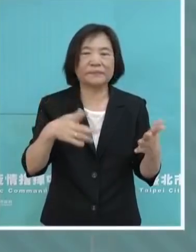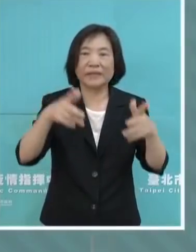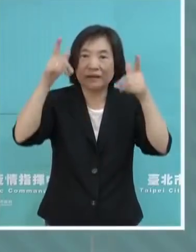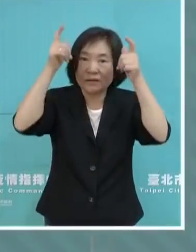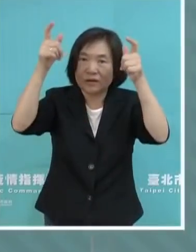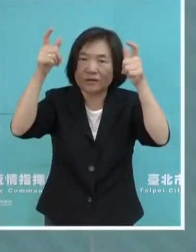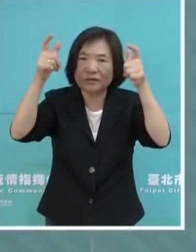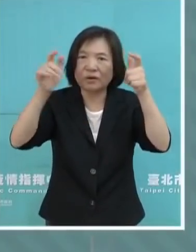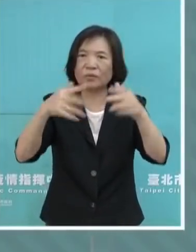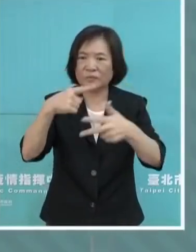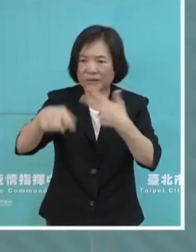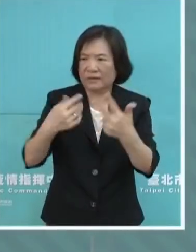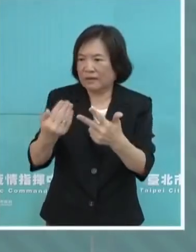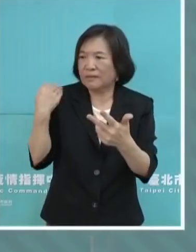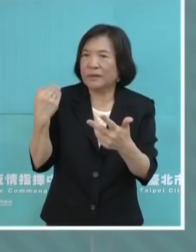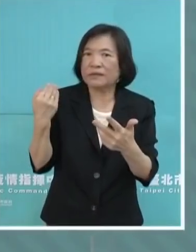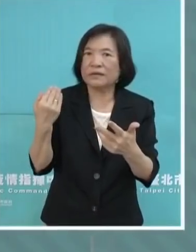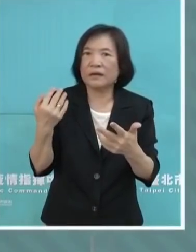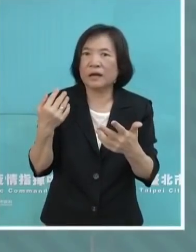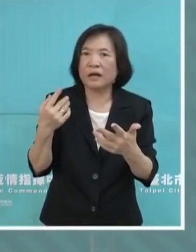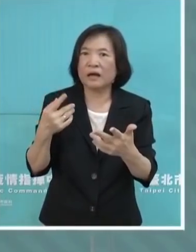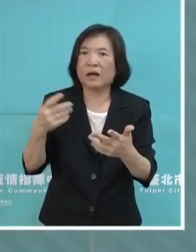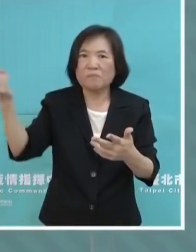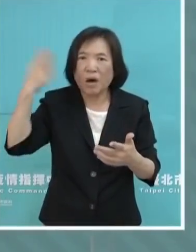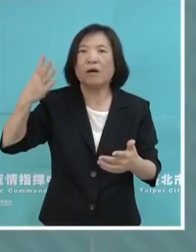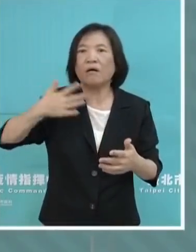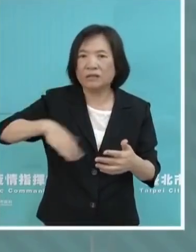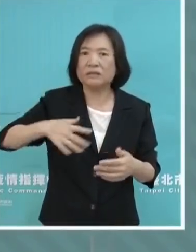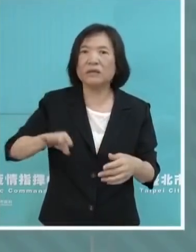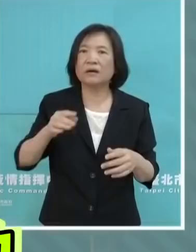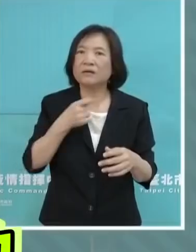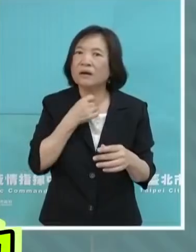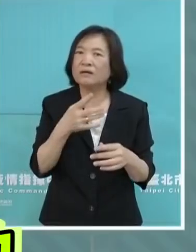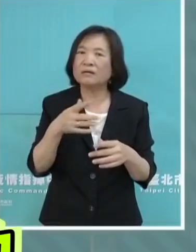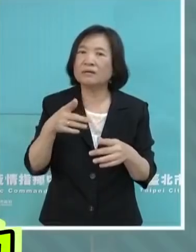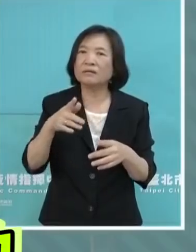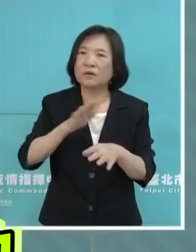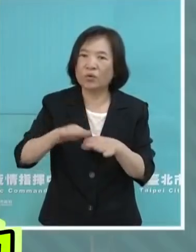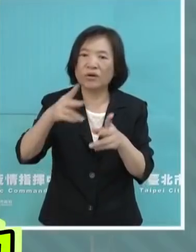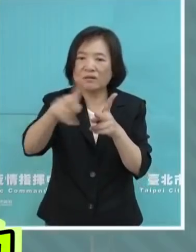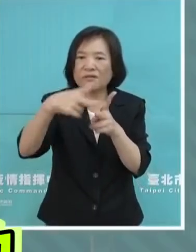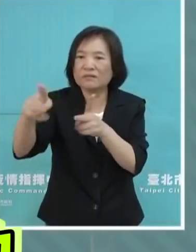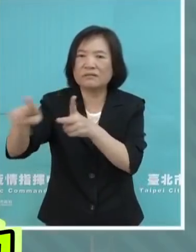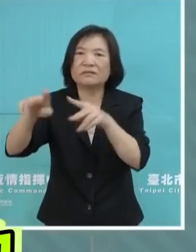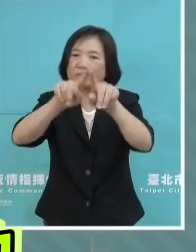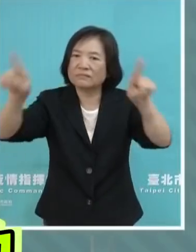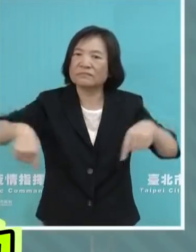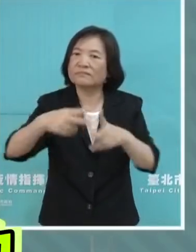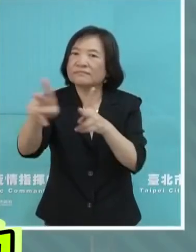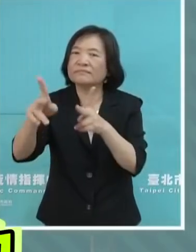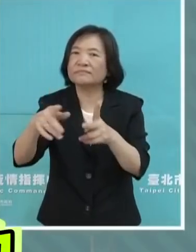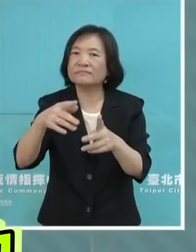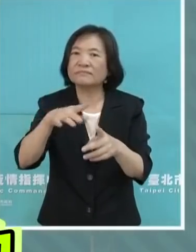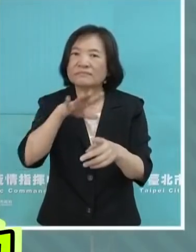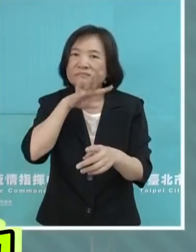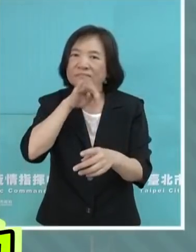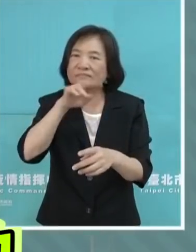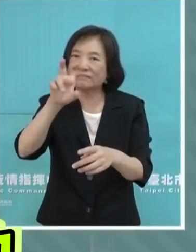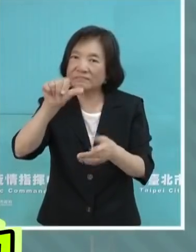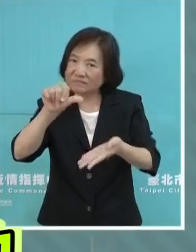高雄总会一个礼拜前就知道要发通知单给他的